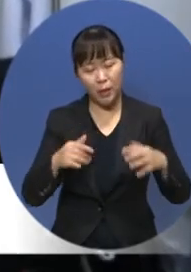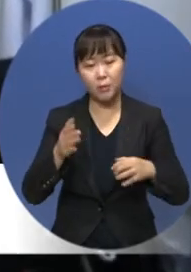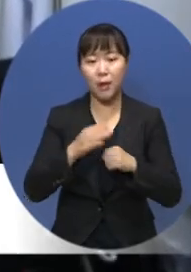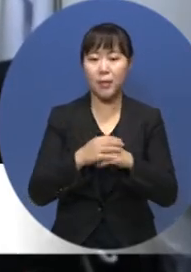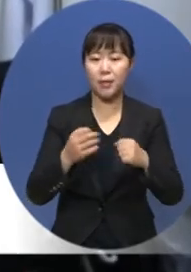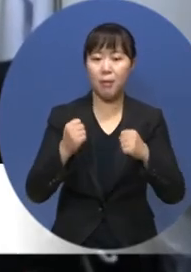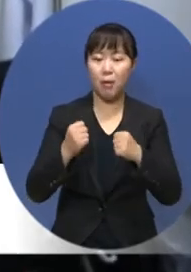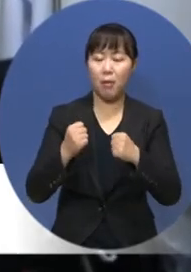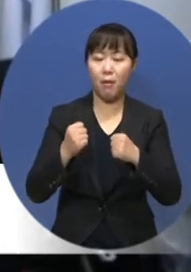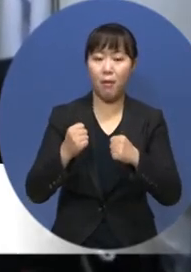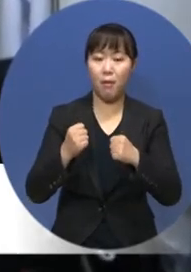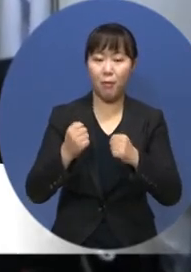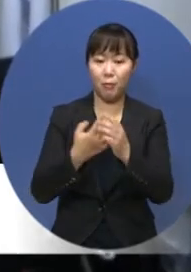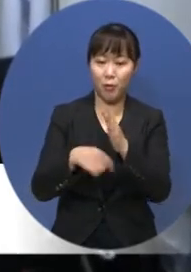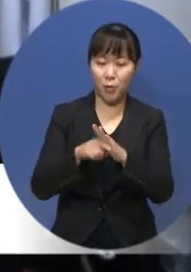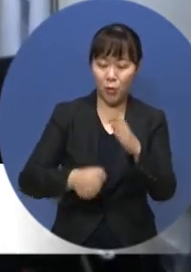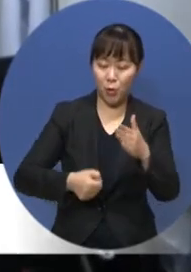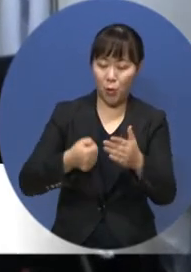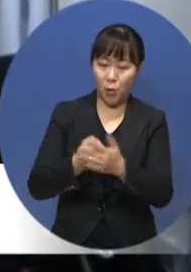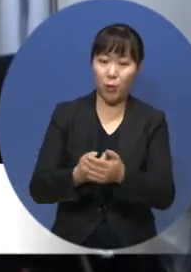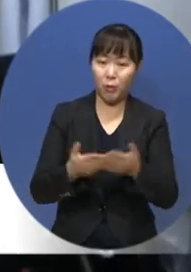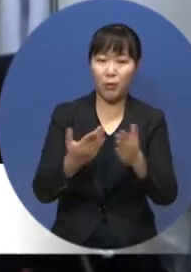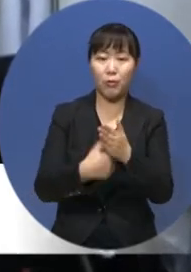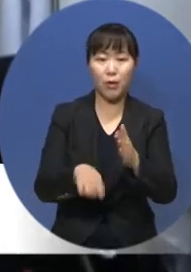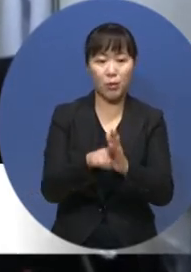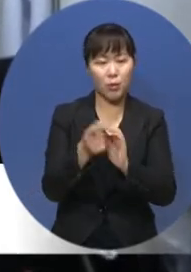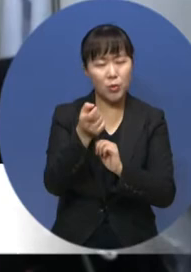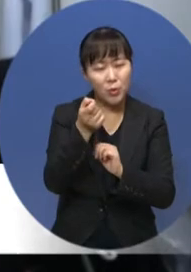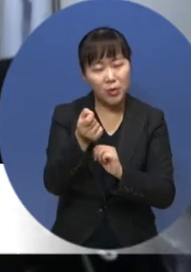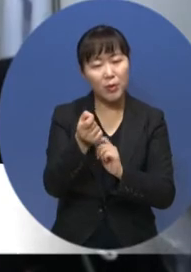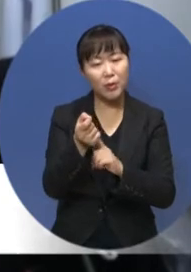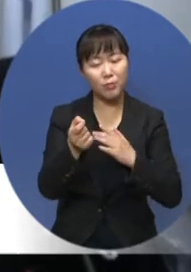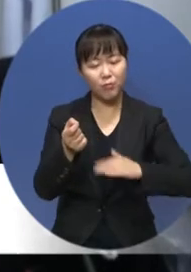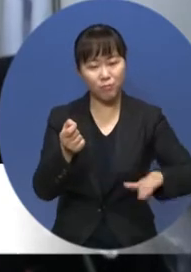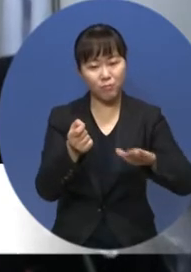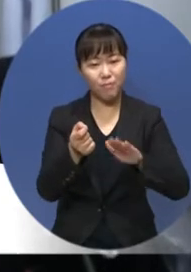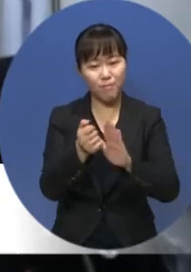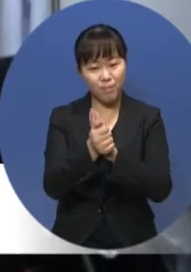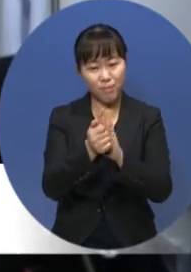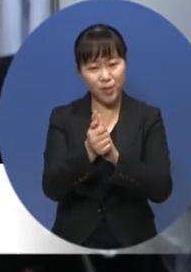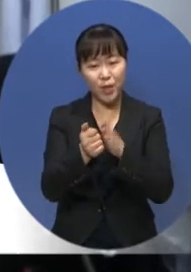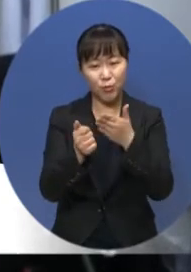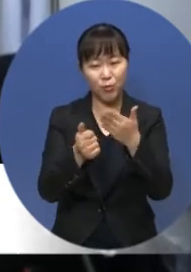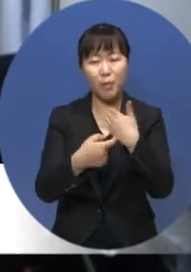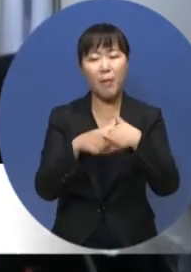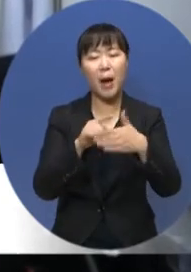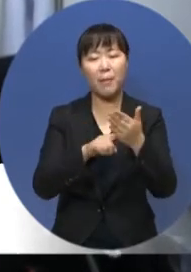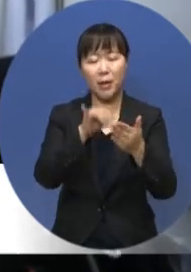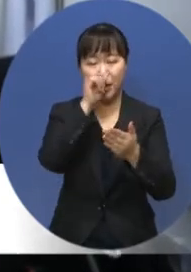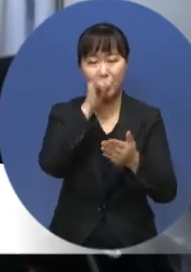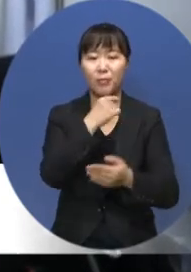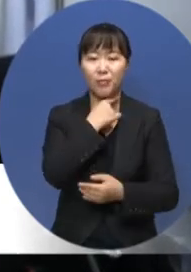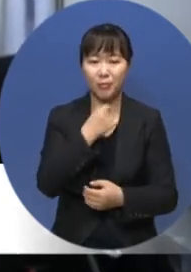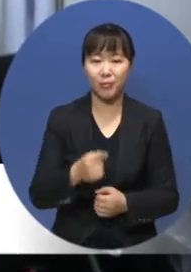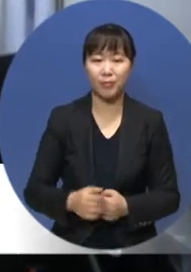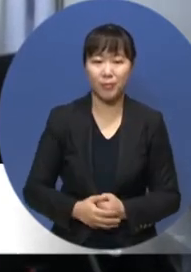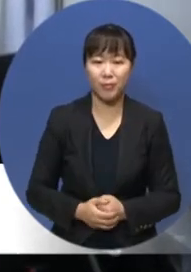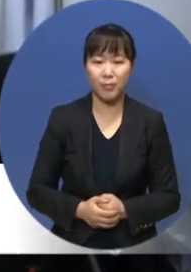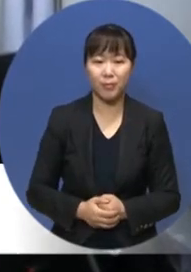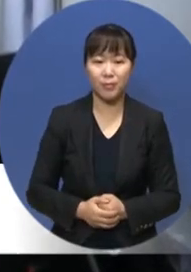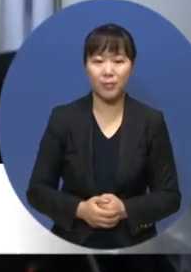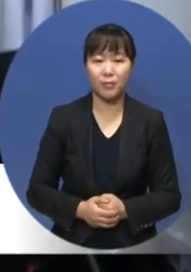힘 있게끔 용기를 돕기 위해서 조금이라도 그렇게 배려를 하는 마음이 있었으면 하는 게